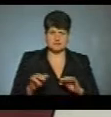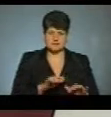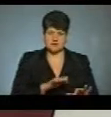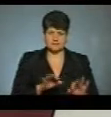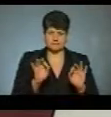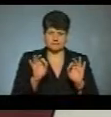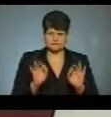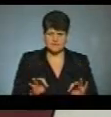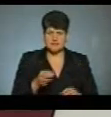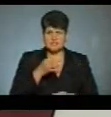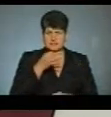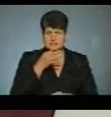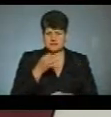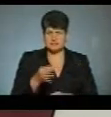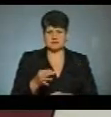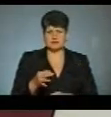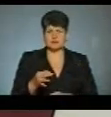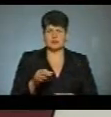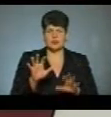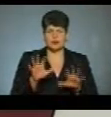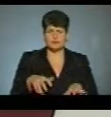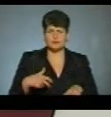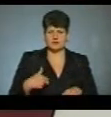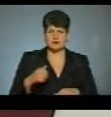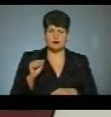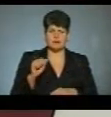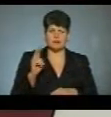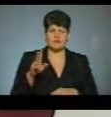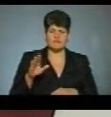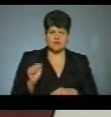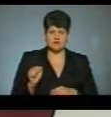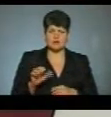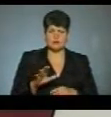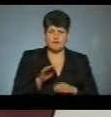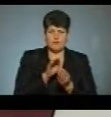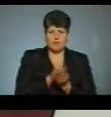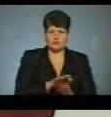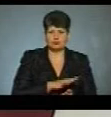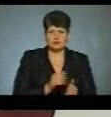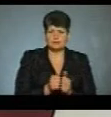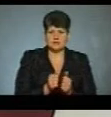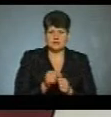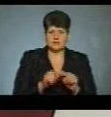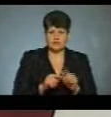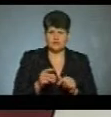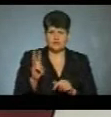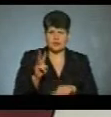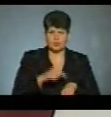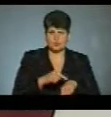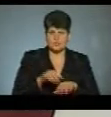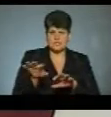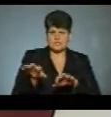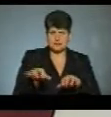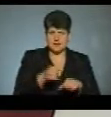розповіла Суспільному міська голова Алла Ковач. На похороні були близькі родичі. Близько 3 години тіло священника родичі забрали із Тернопільської